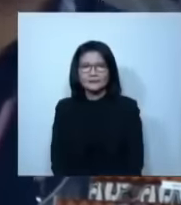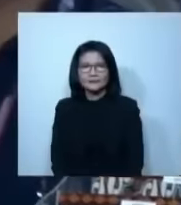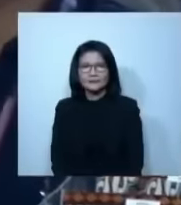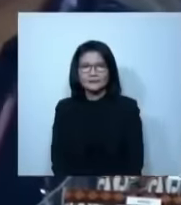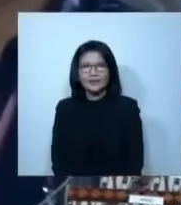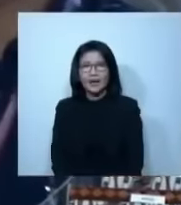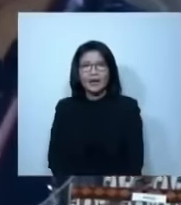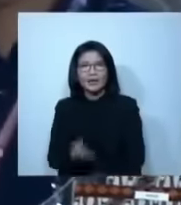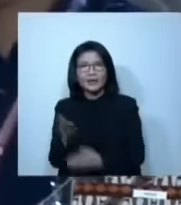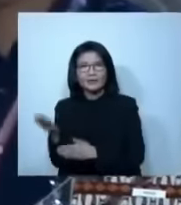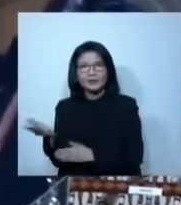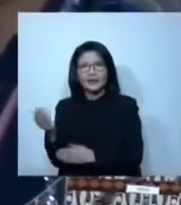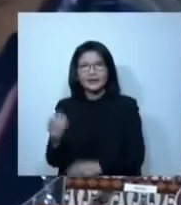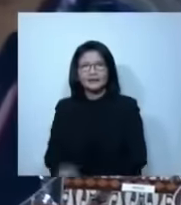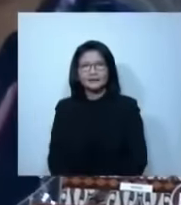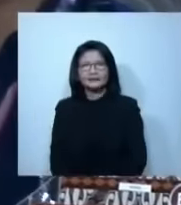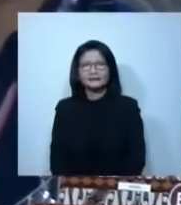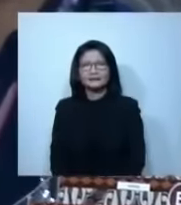Kami persilakan Pak Agus.